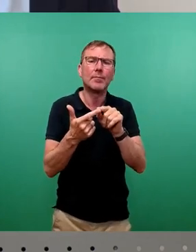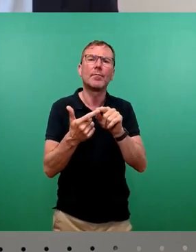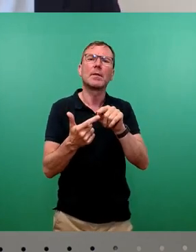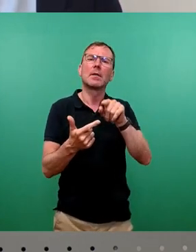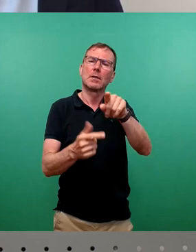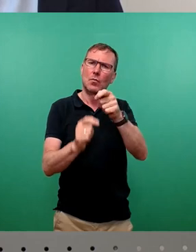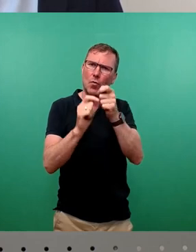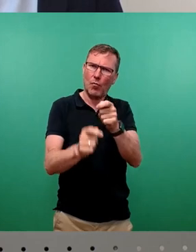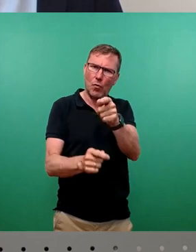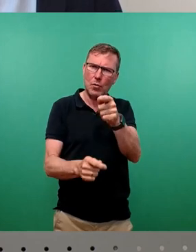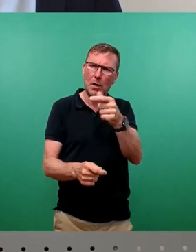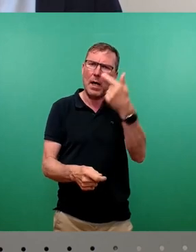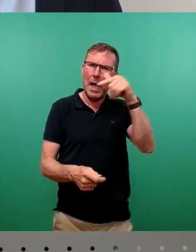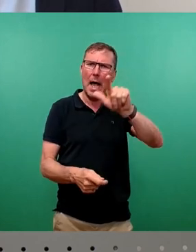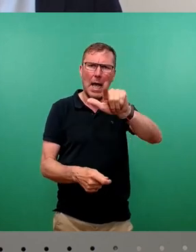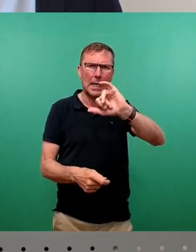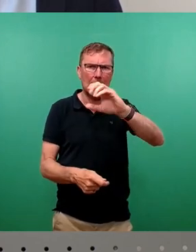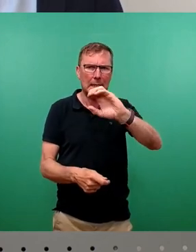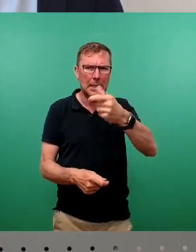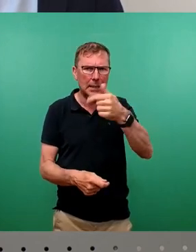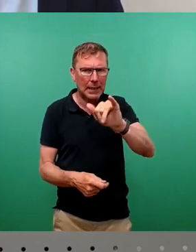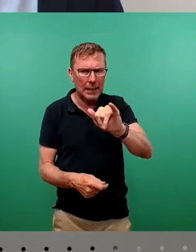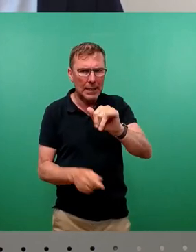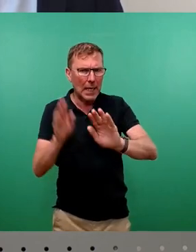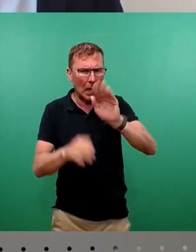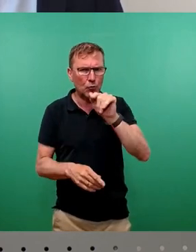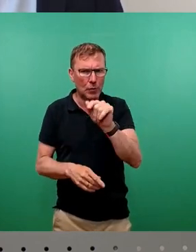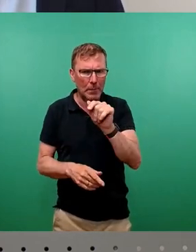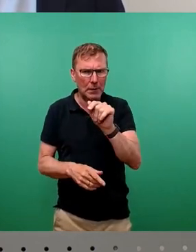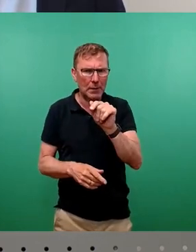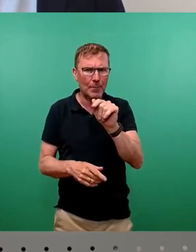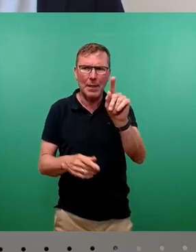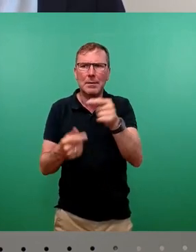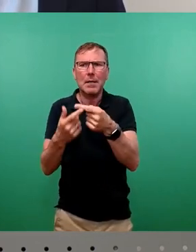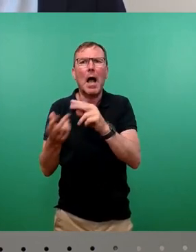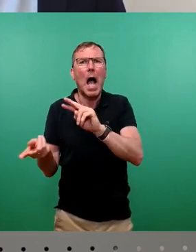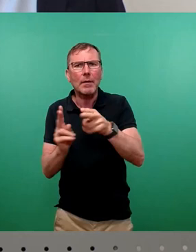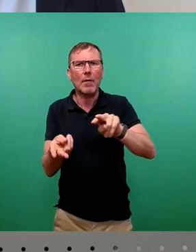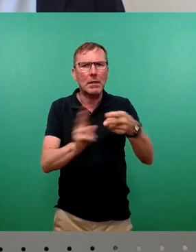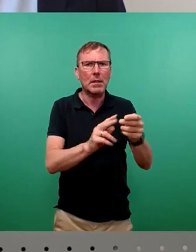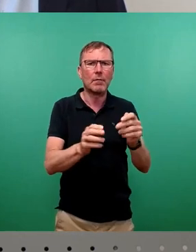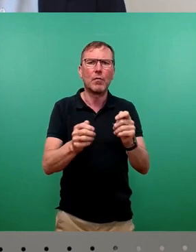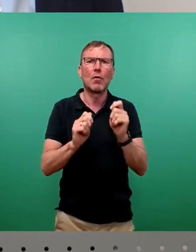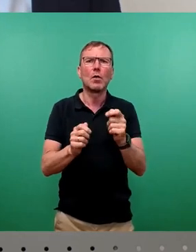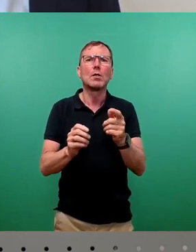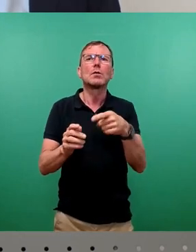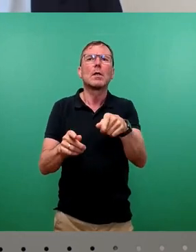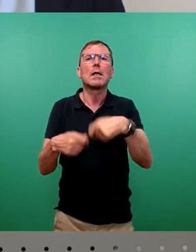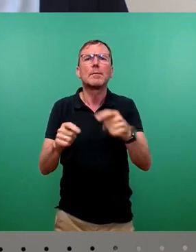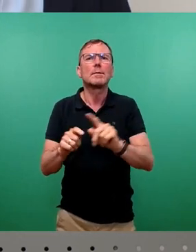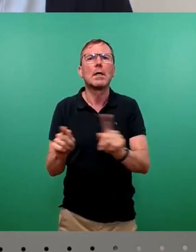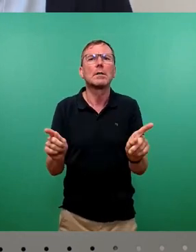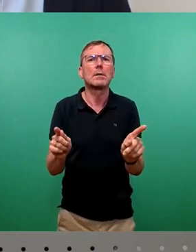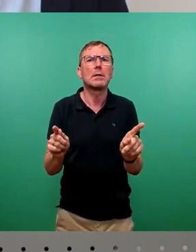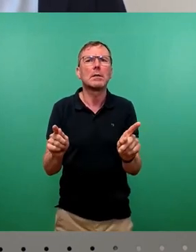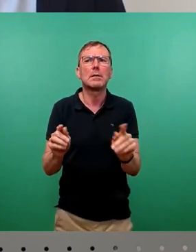Vorschlag, Herr Lichti, abstimmen. Das sind jeweils Alternativvorschläge, da gibt es keinen stärker, keinen weniger